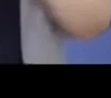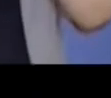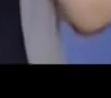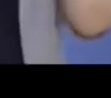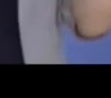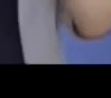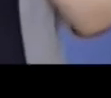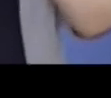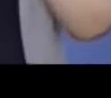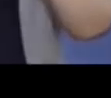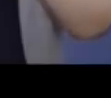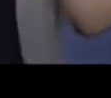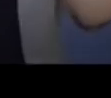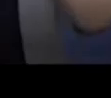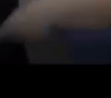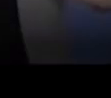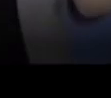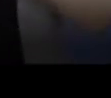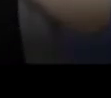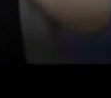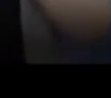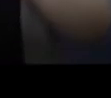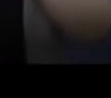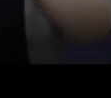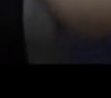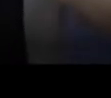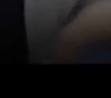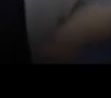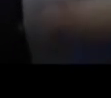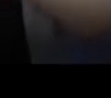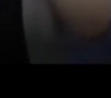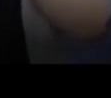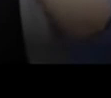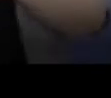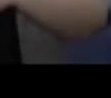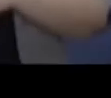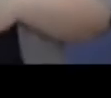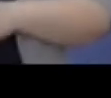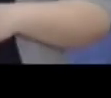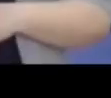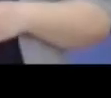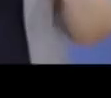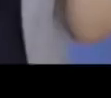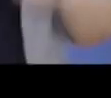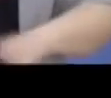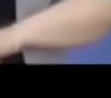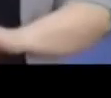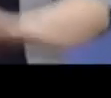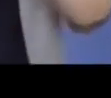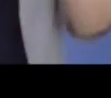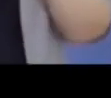Уряд гарантує безперебійну роботу програми житлових субсидій. Більш того, ми зараз